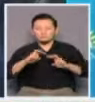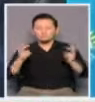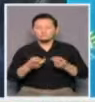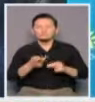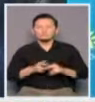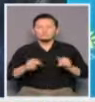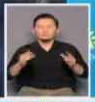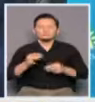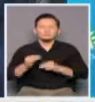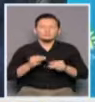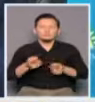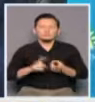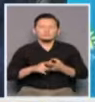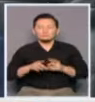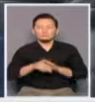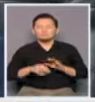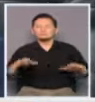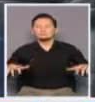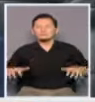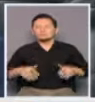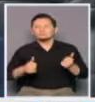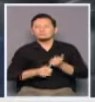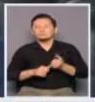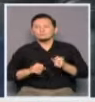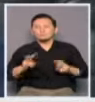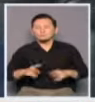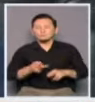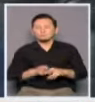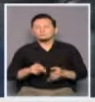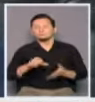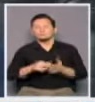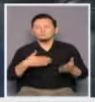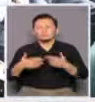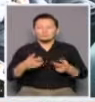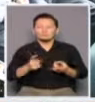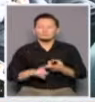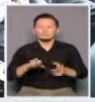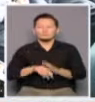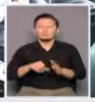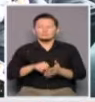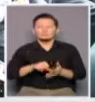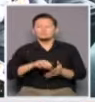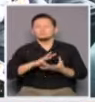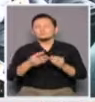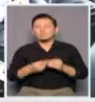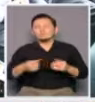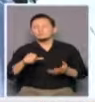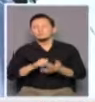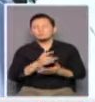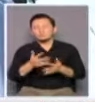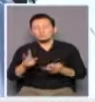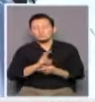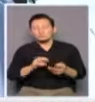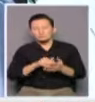Конференцияның күн тәртібінде аудандық партия филиалының төрағасын сайлау, саяси кеңесі және саяси кеңес бюросы мүшелерінің құрамына өзгерістер